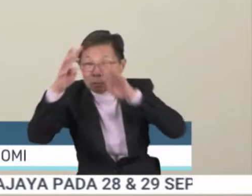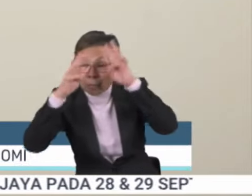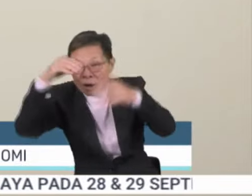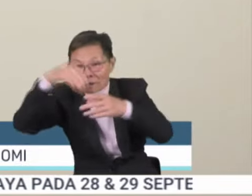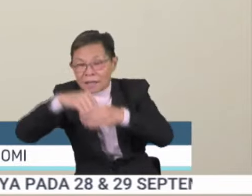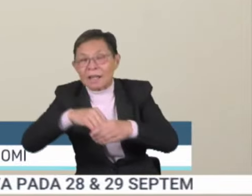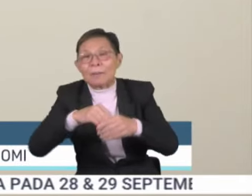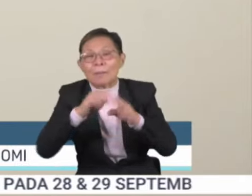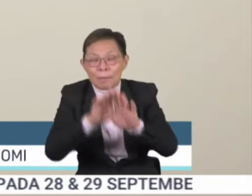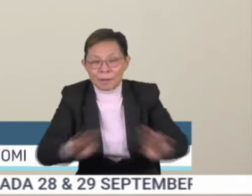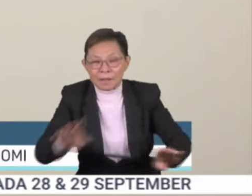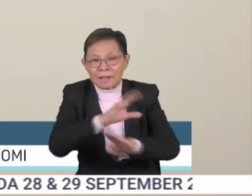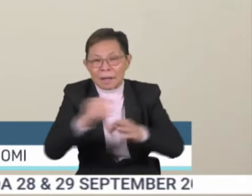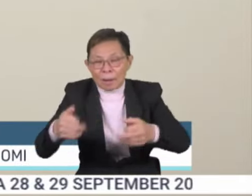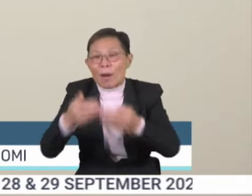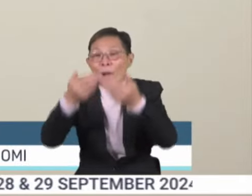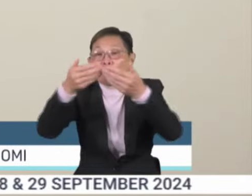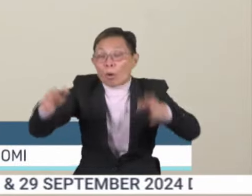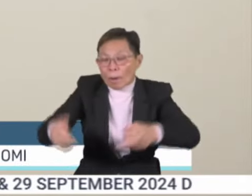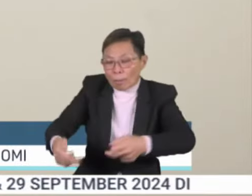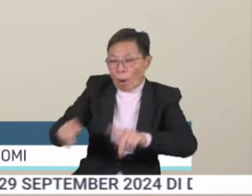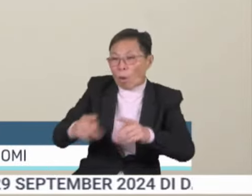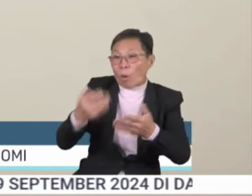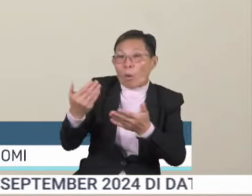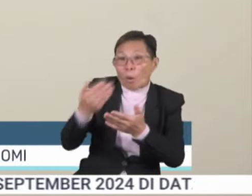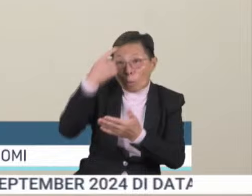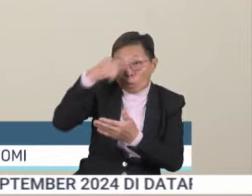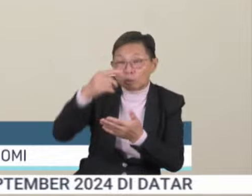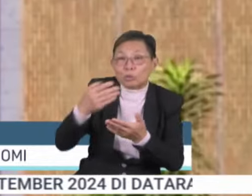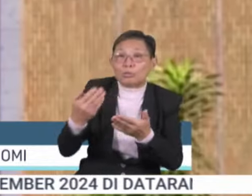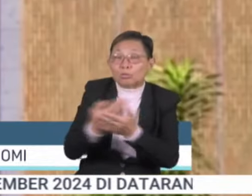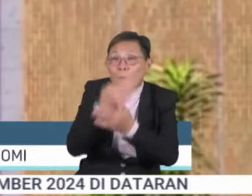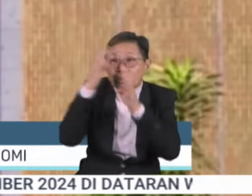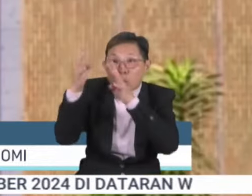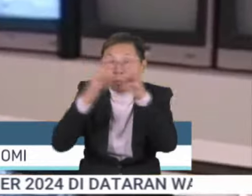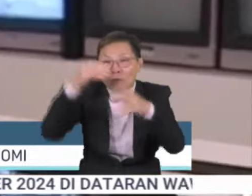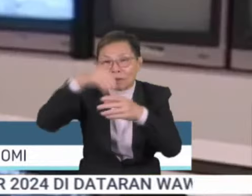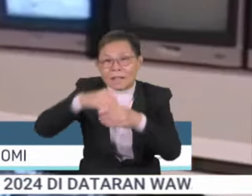berita serta membuka peluang baru untuk berinovasi dalam penyampaian maklumat.